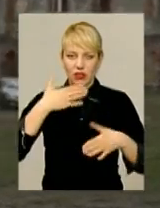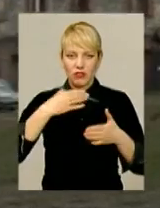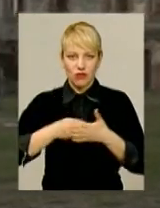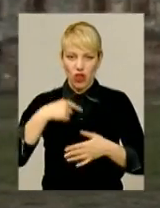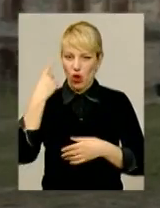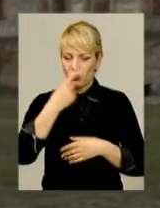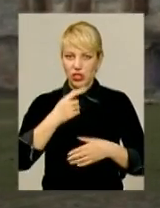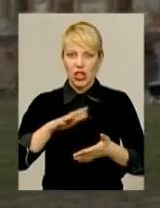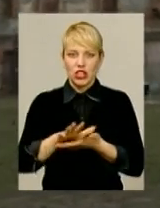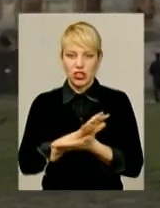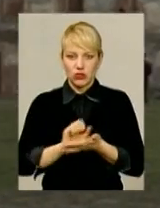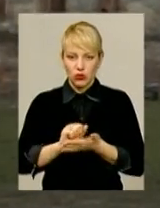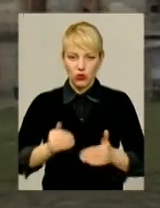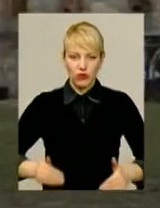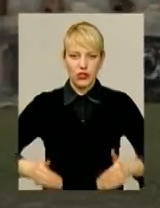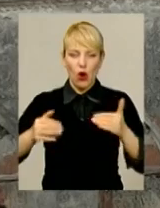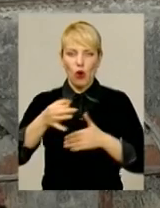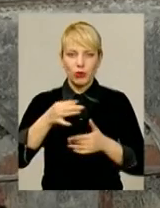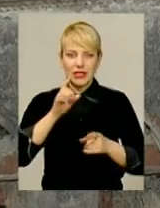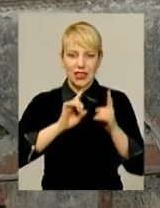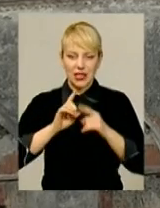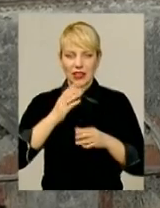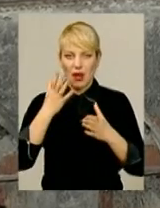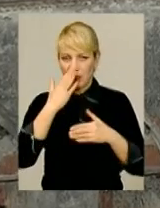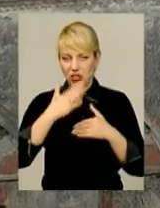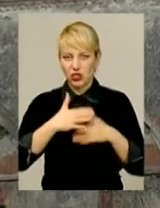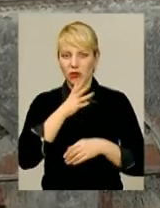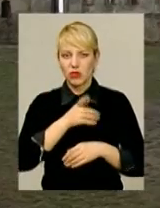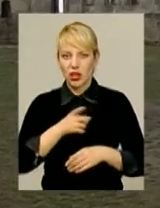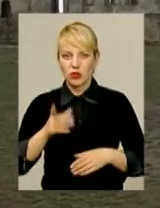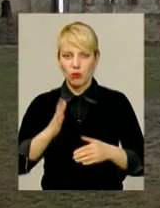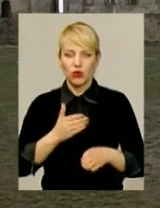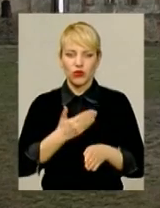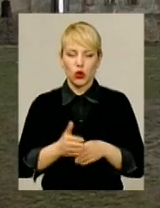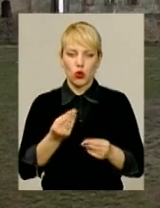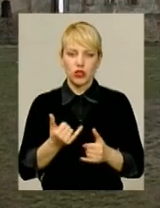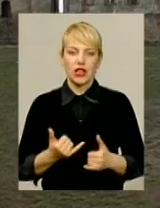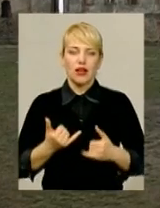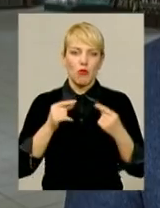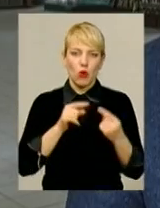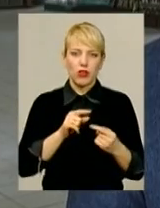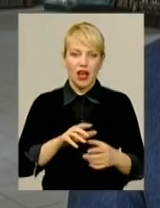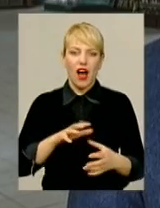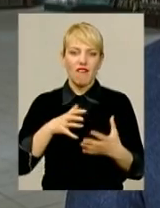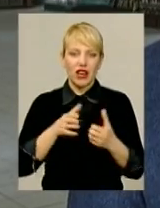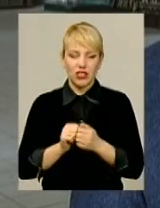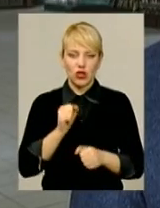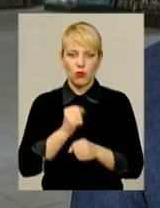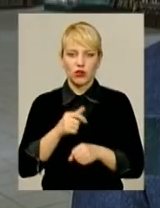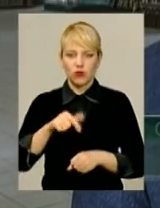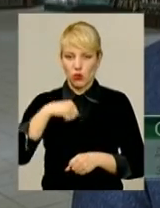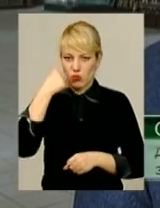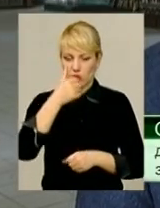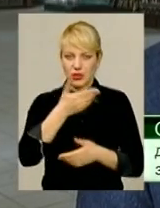через зруйновану стіну, обласна рада найближчим часом виділить кошти на протиаварійні та консерваційні роботи. В цьому році ми надіємося, що